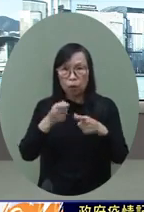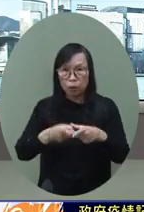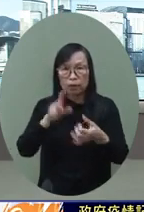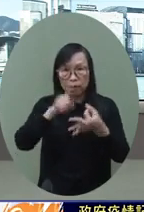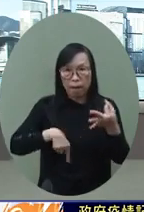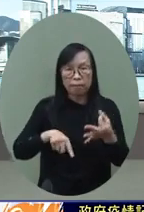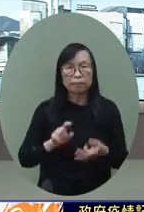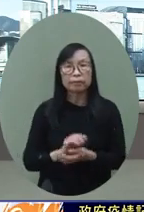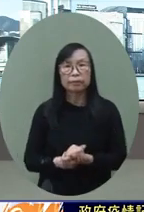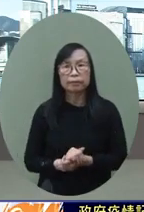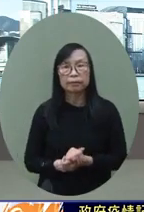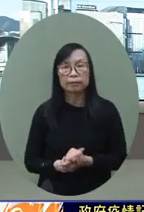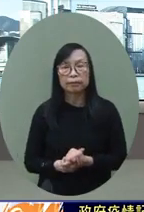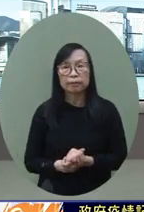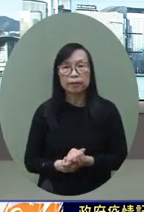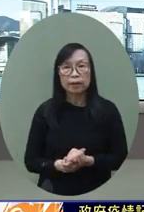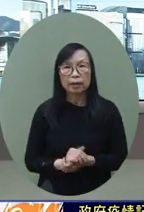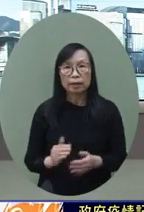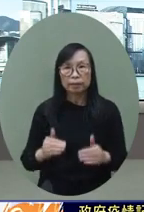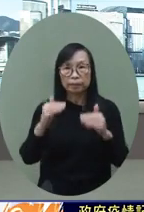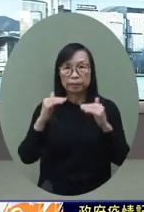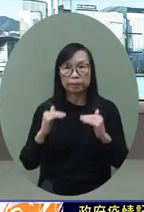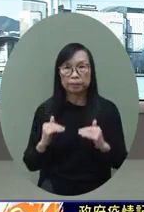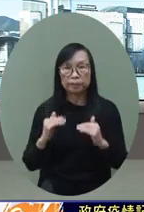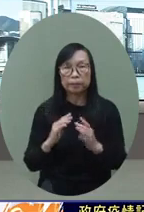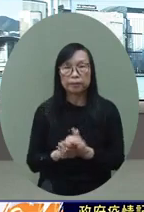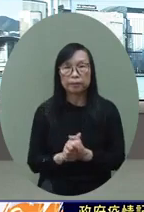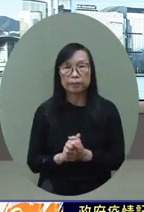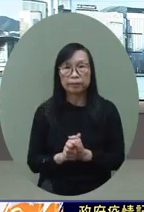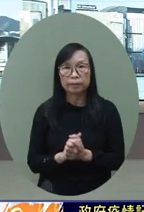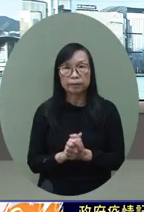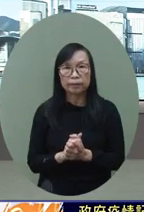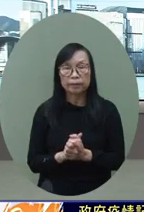嘅，或者係第一位先，第二行第一位。